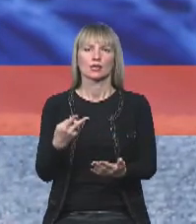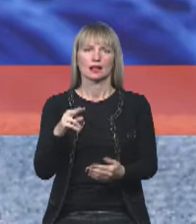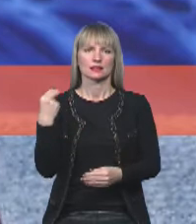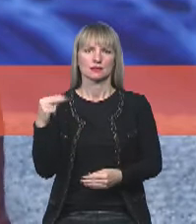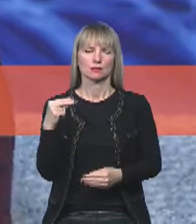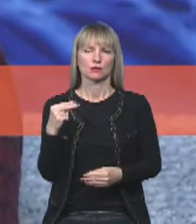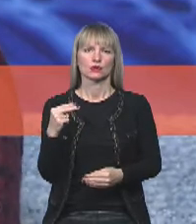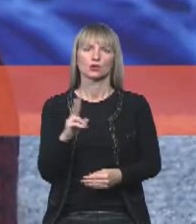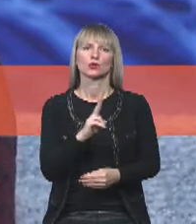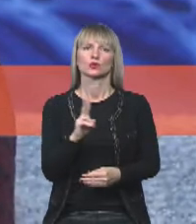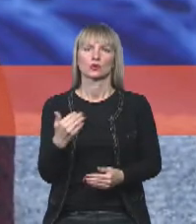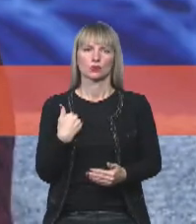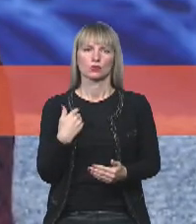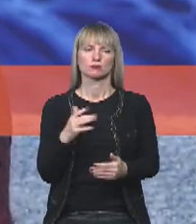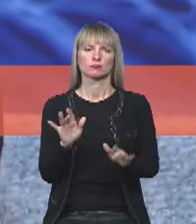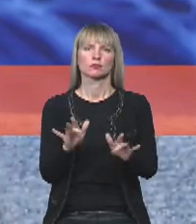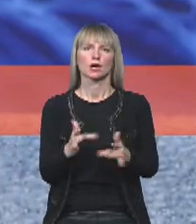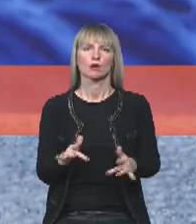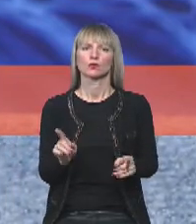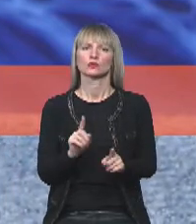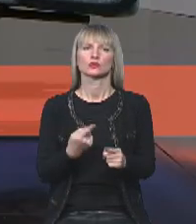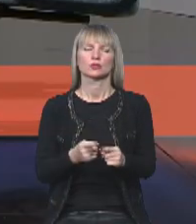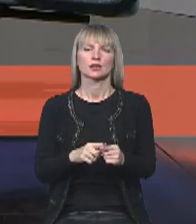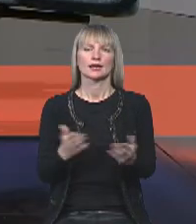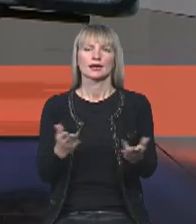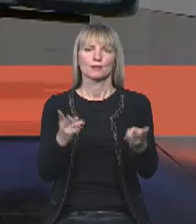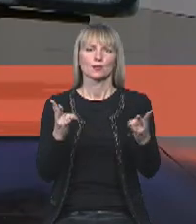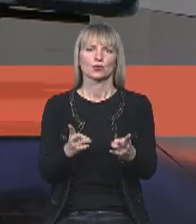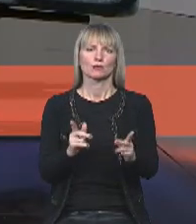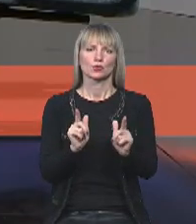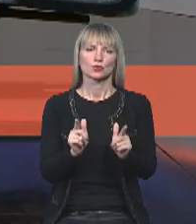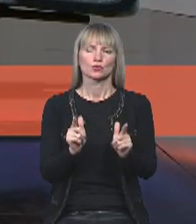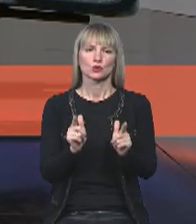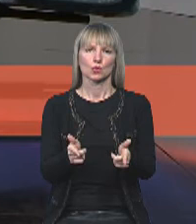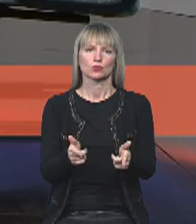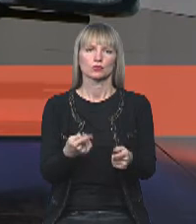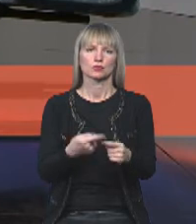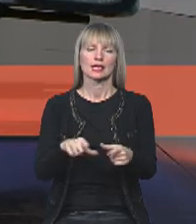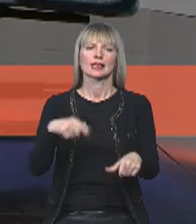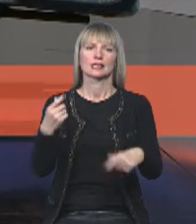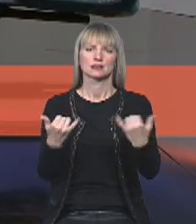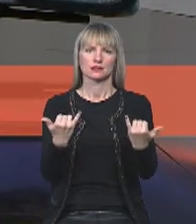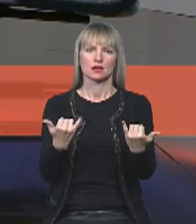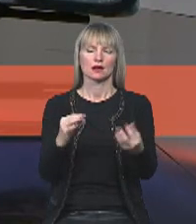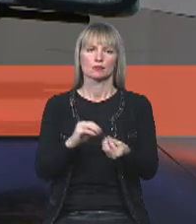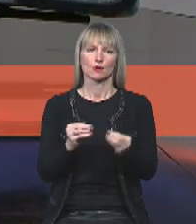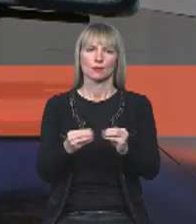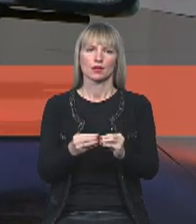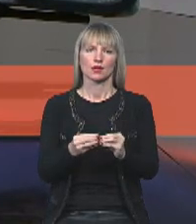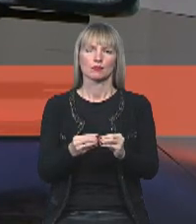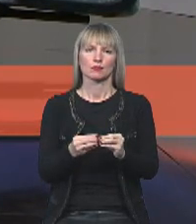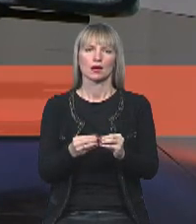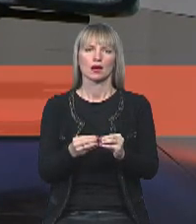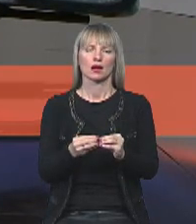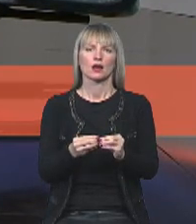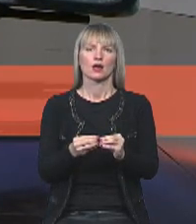Запоріжжя, може бути? Чи хтось намагався порахувати? І що це? Які потрібні заводи? Теж листя, от зараз у нас буде ця тема